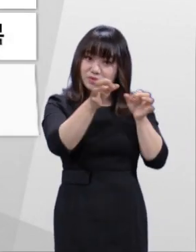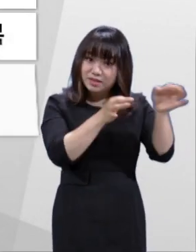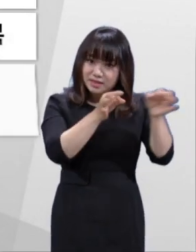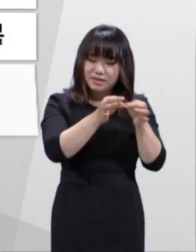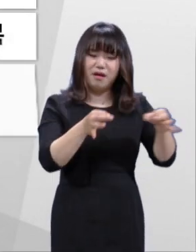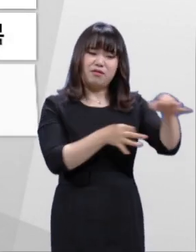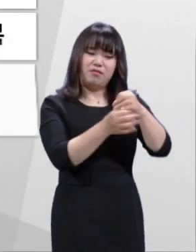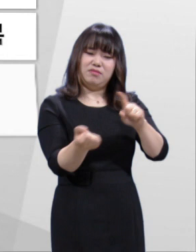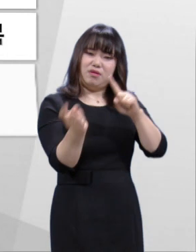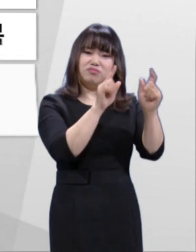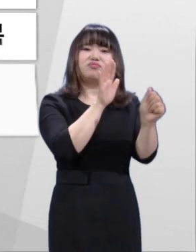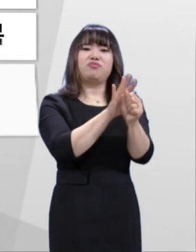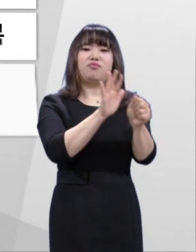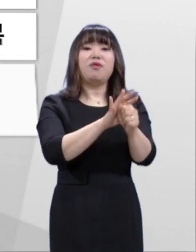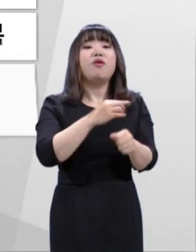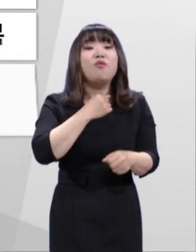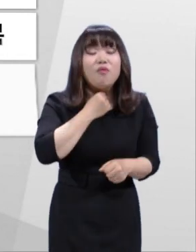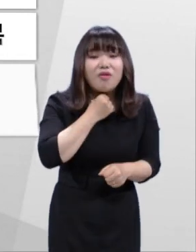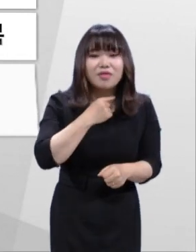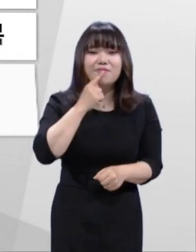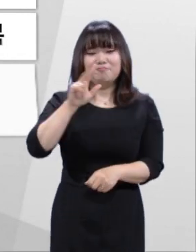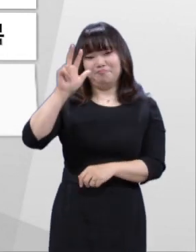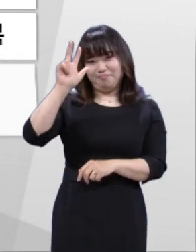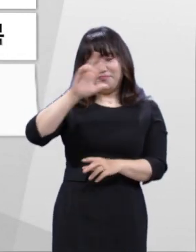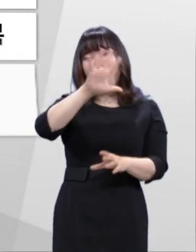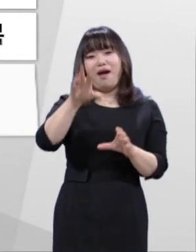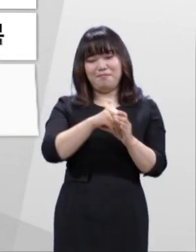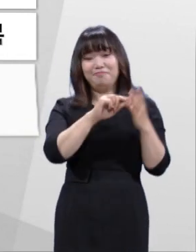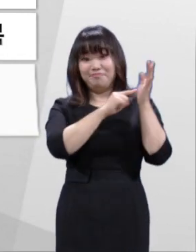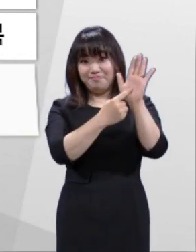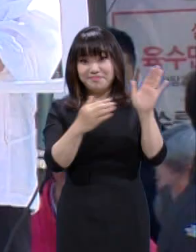지역 경제 상권 활성화를 공약에 넣었습니다.